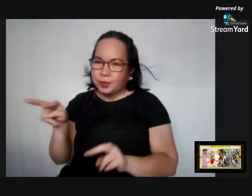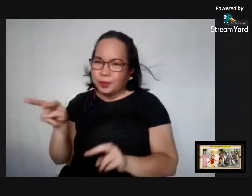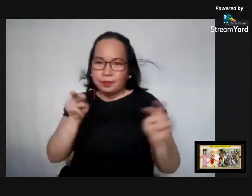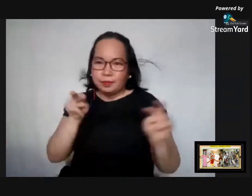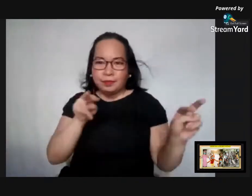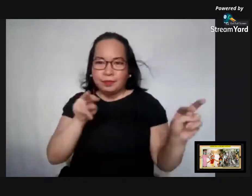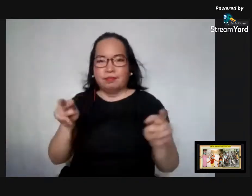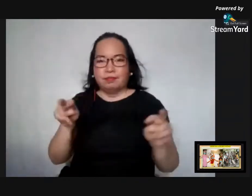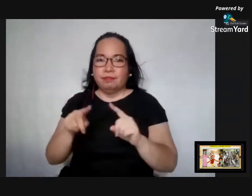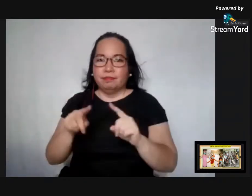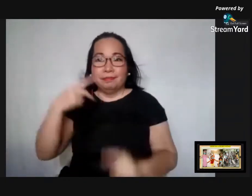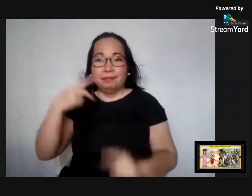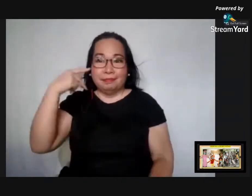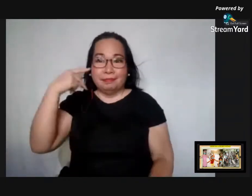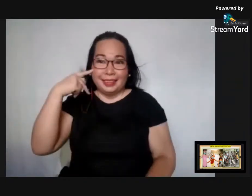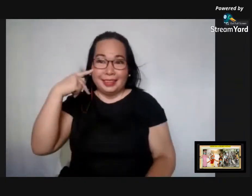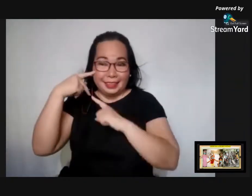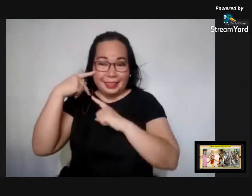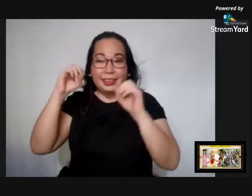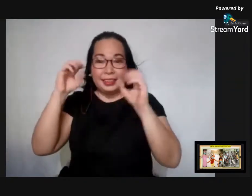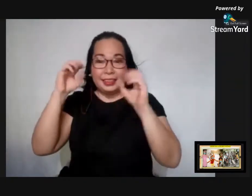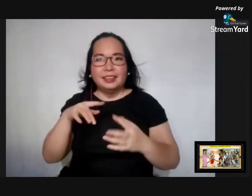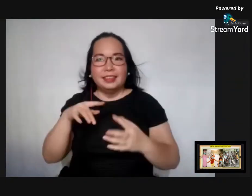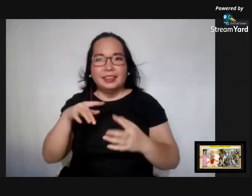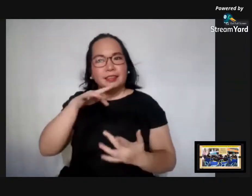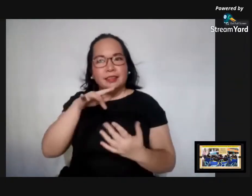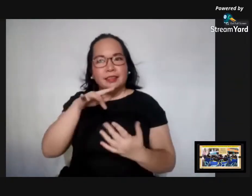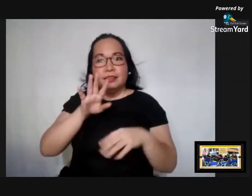Pina habang siya ay naglalakad.